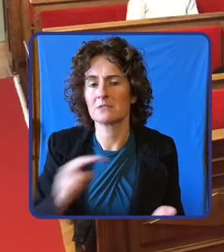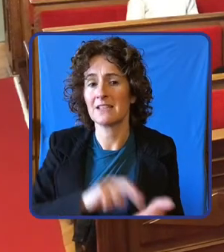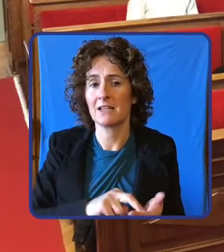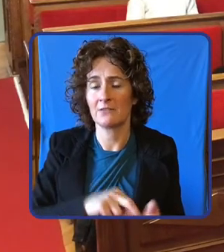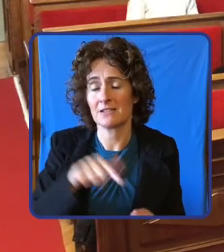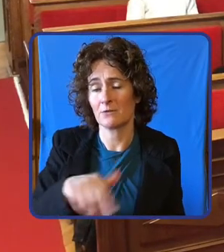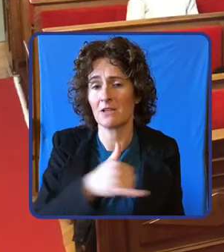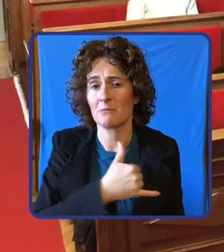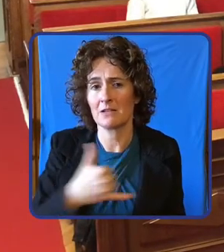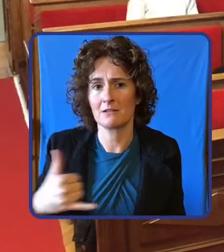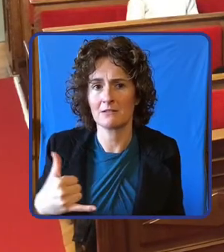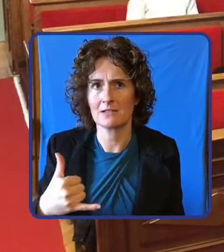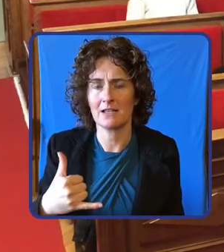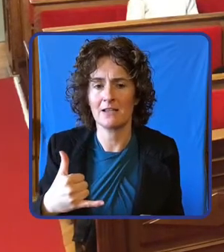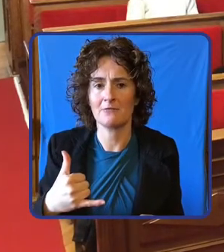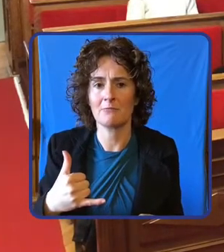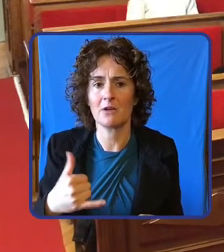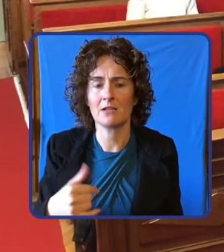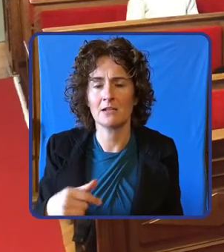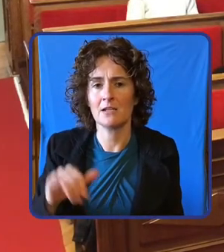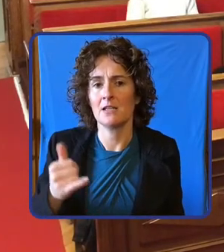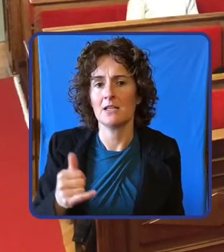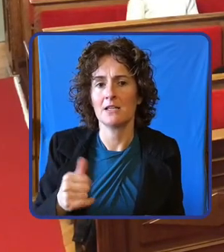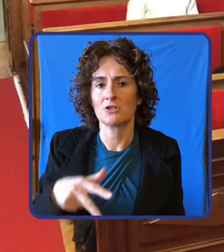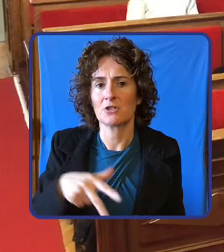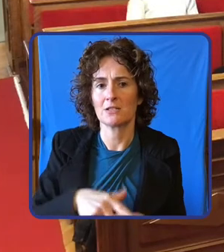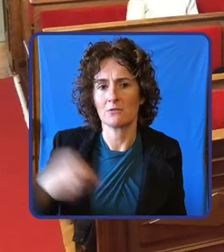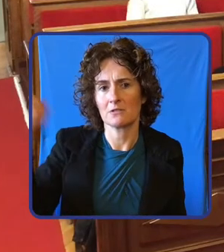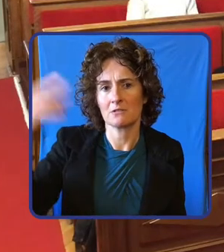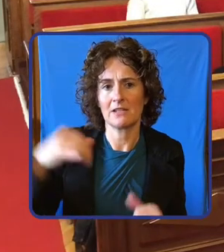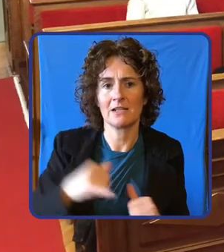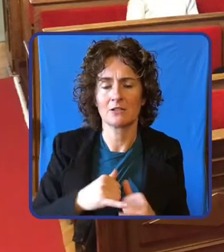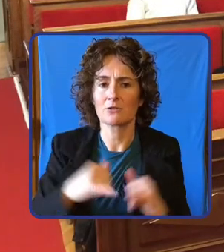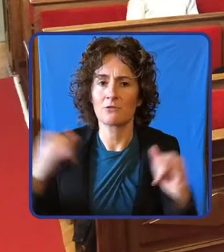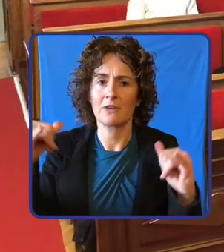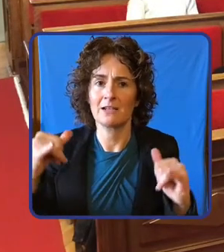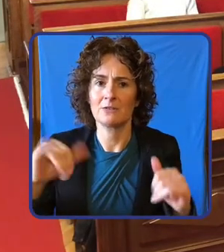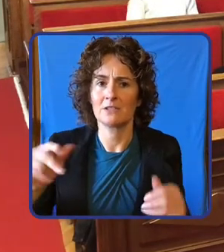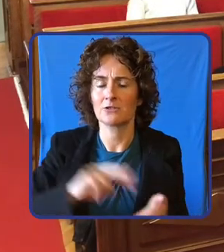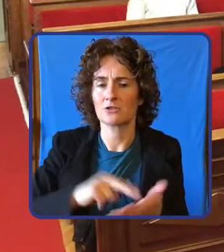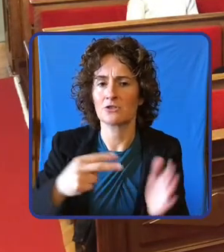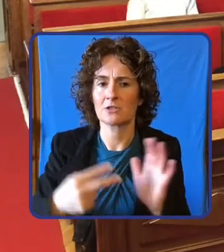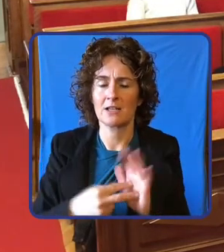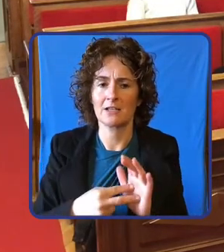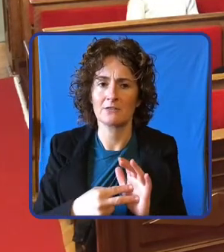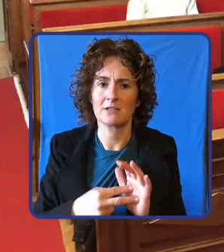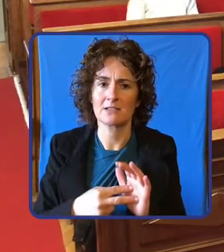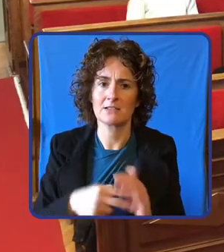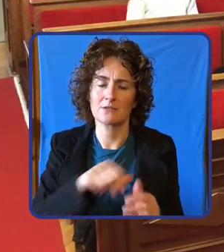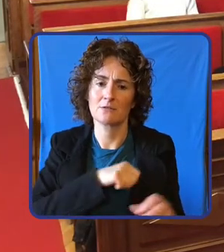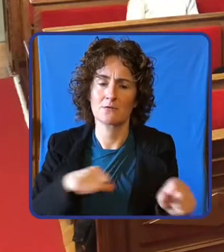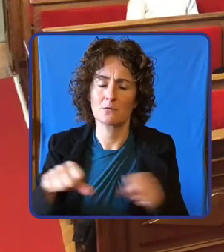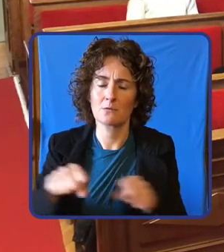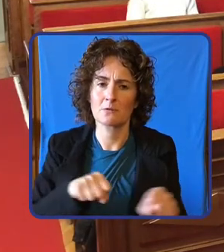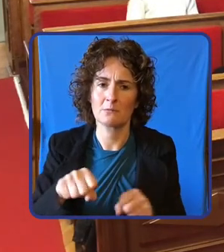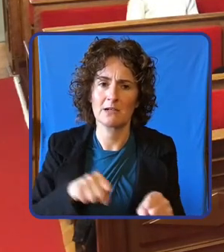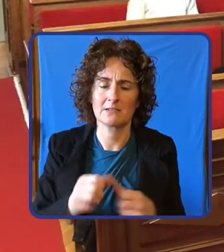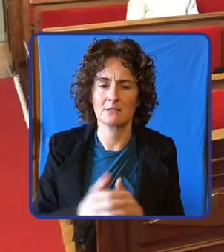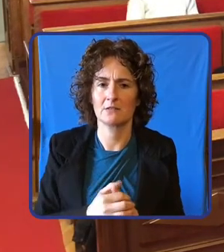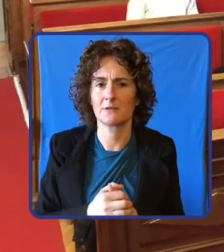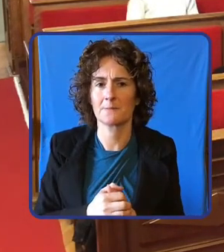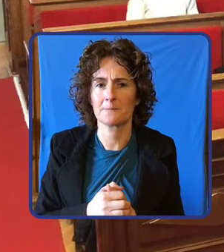idén költeni, illetve szerepel még egy közvilágítás fejlesztés, és amire 150 millió forint saját bevételt tervez önkormányzat fordítani.